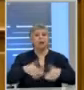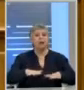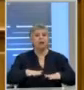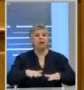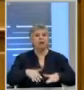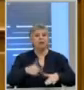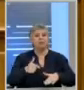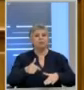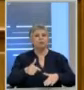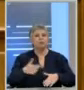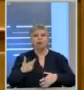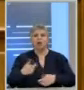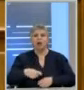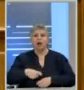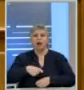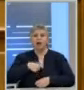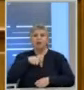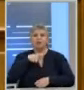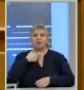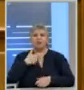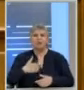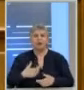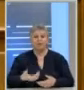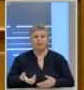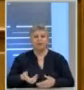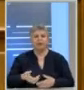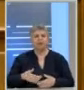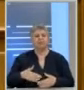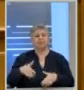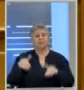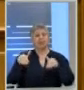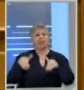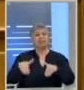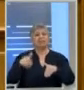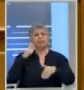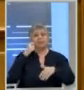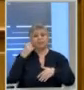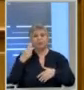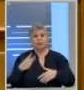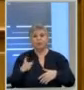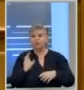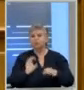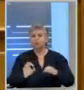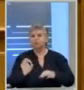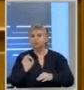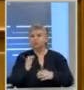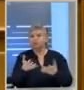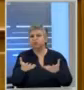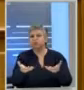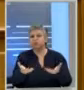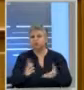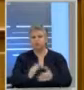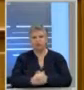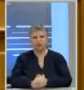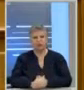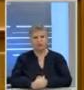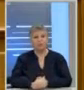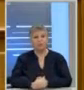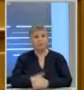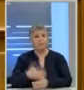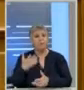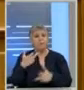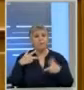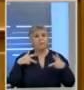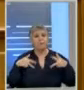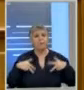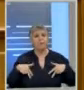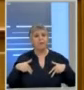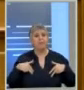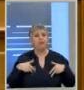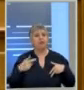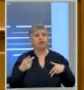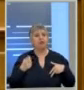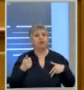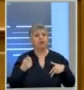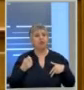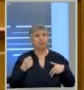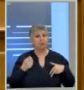και ο αυτοσεβασμός? Και ο κύριος Σακαλώτος, τι έλεγε ο κύριος Σακαλώτος?